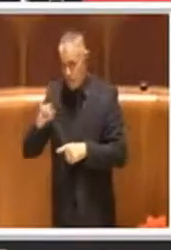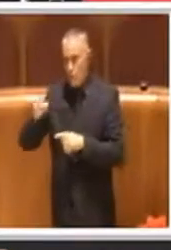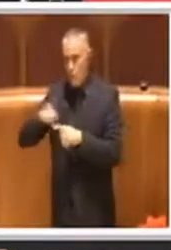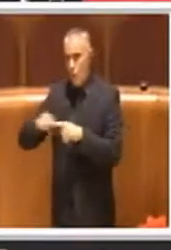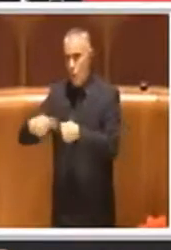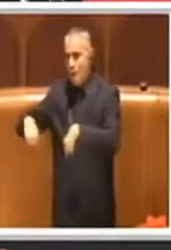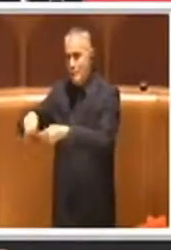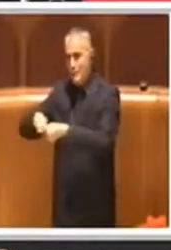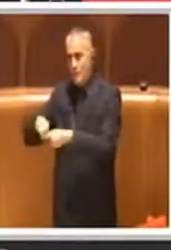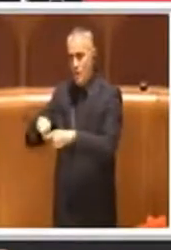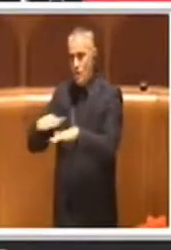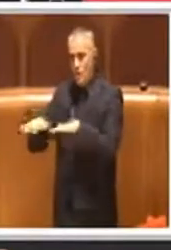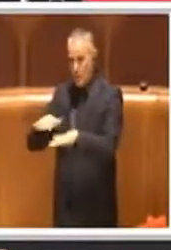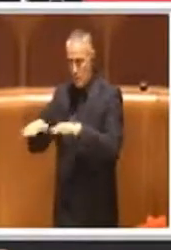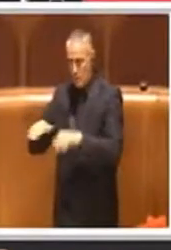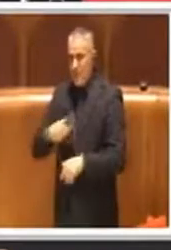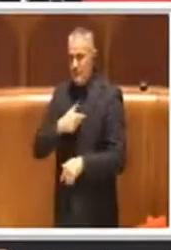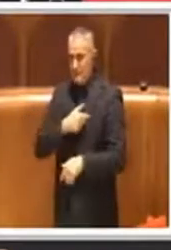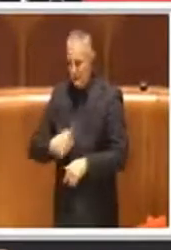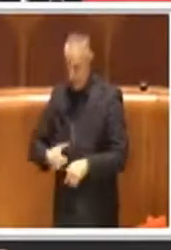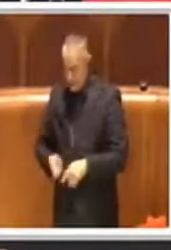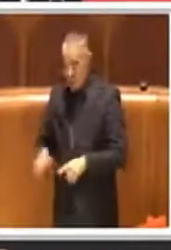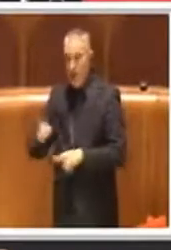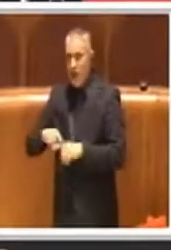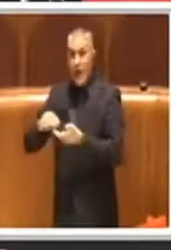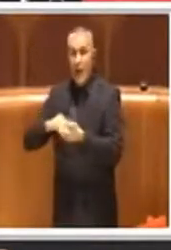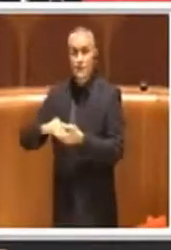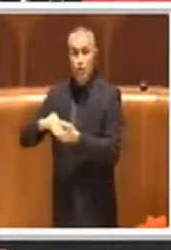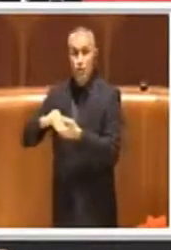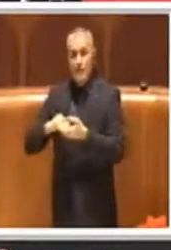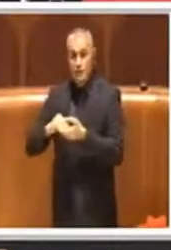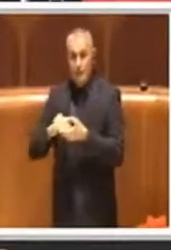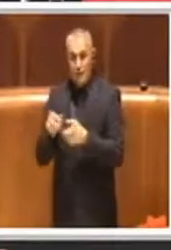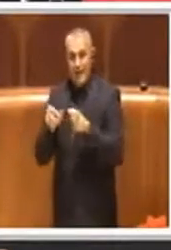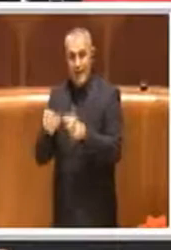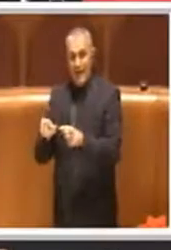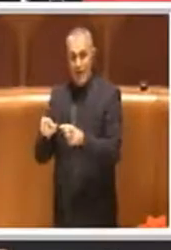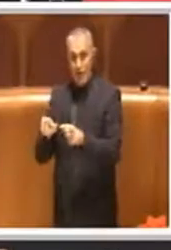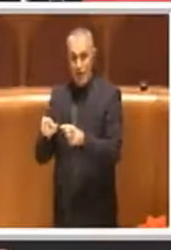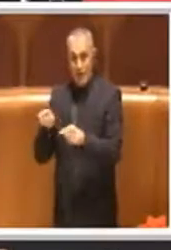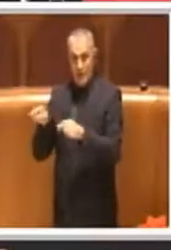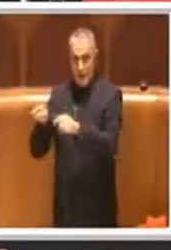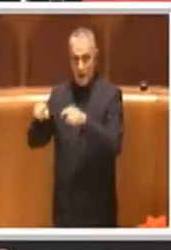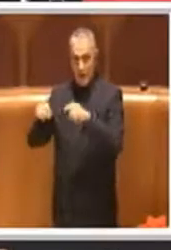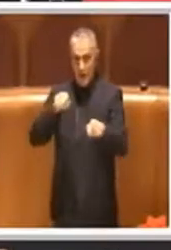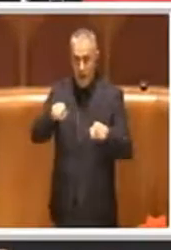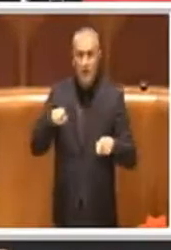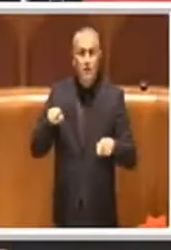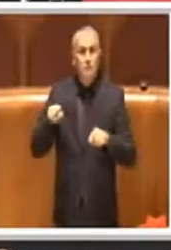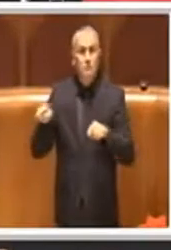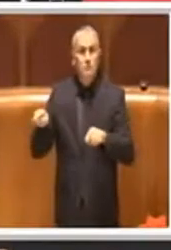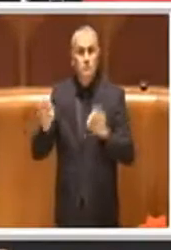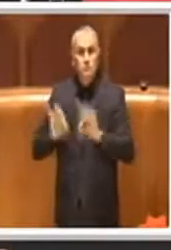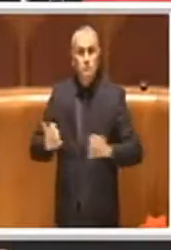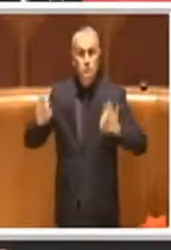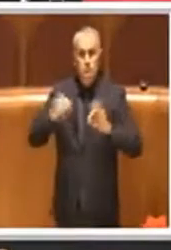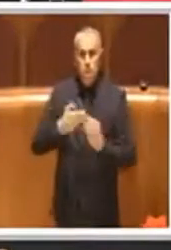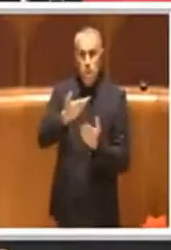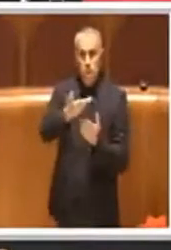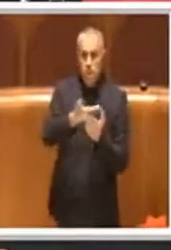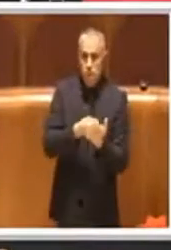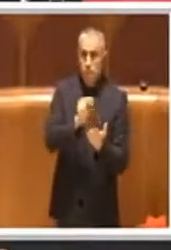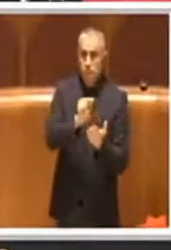all'assessore Caferotti, la sindaca e l'associazione di categoria che hanno redatto una serie di importanti di misure